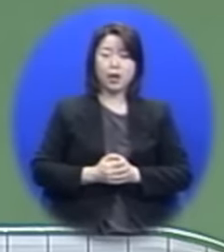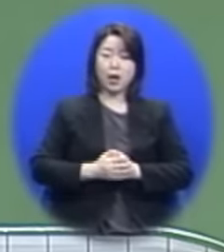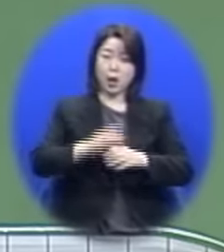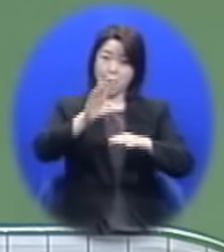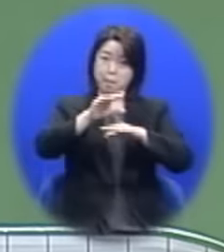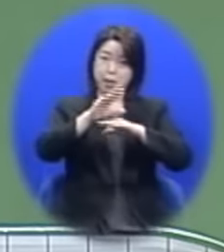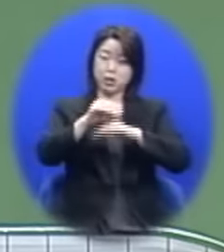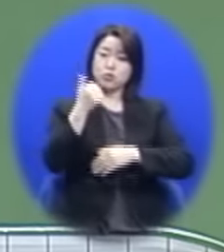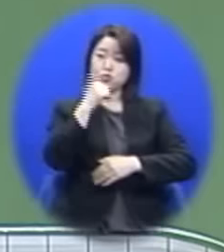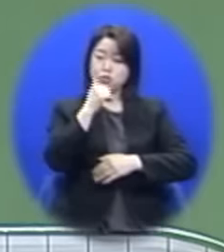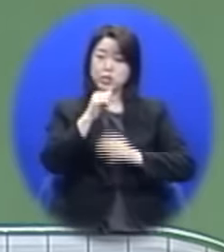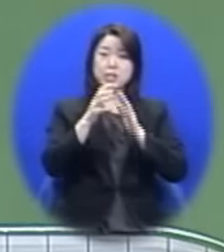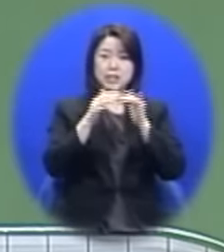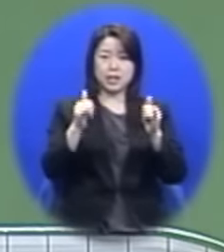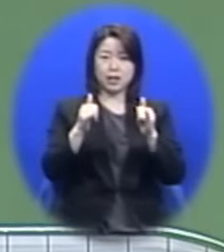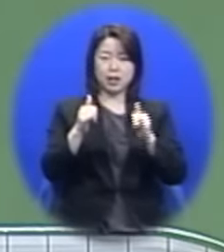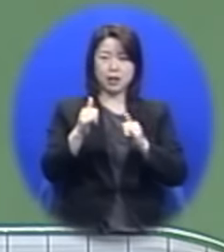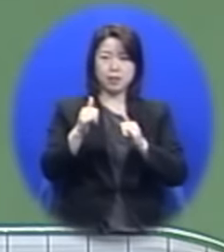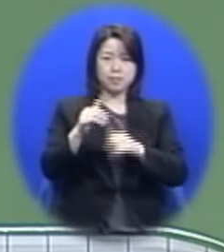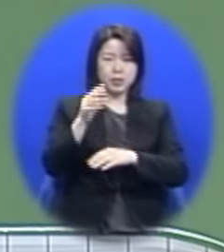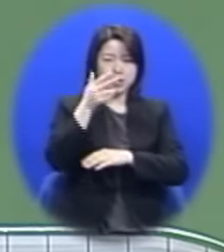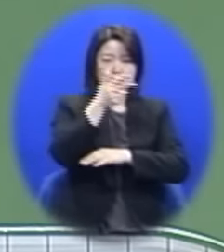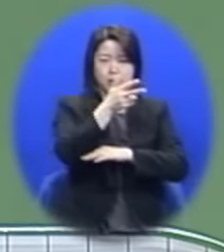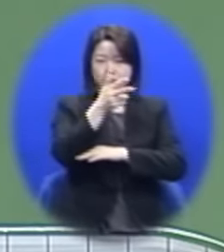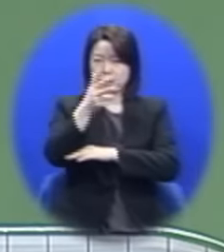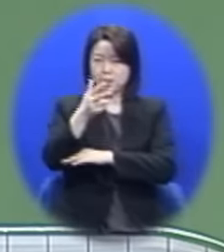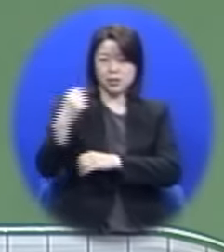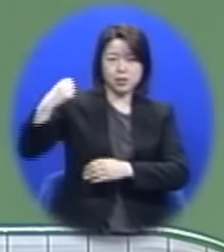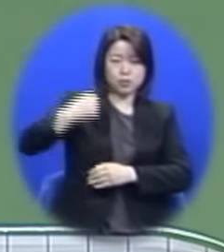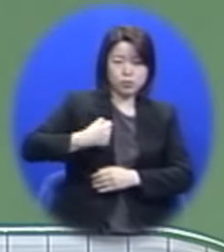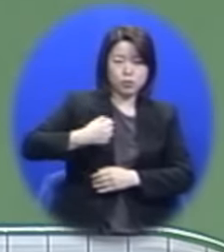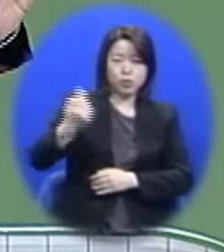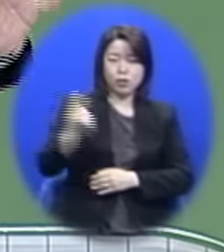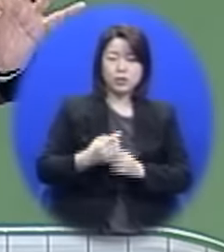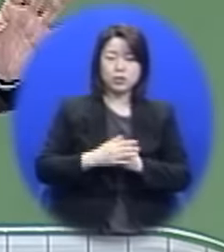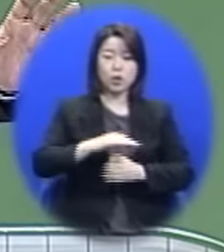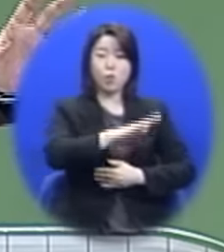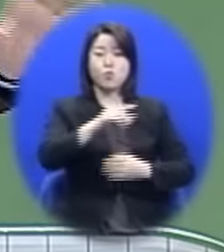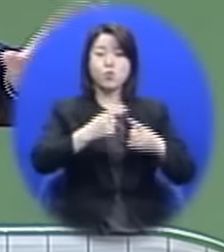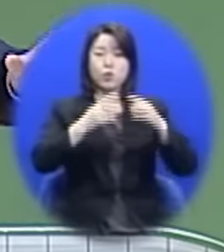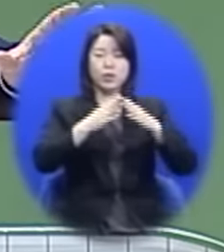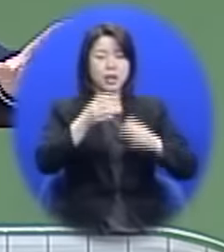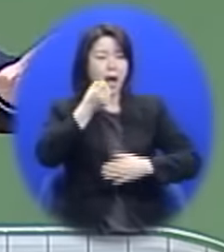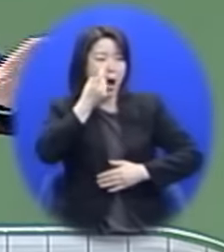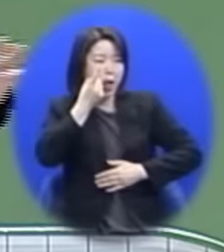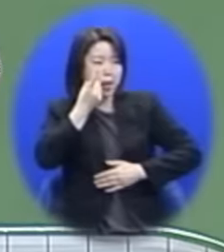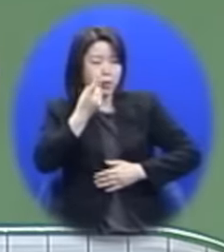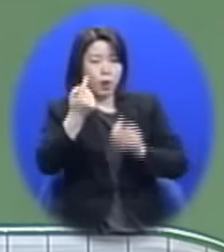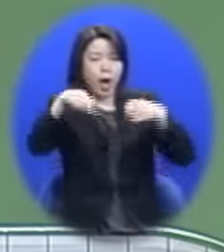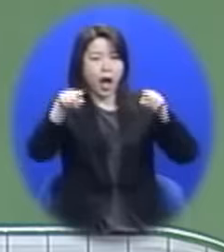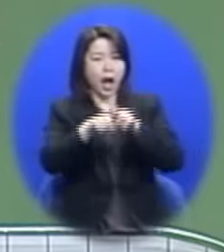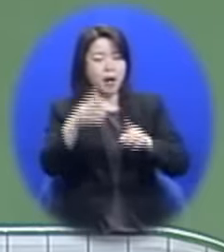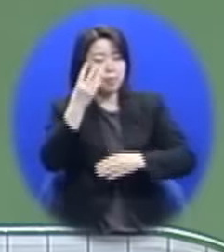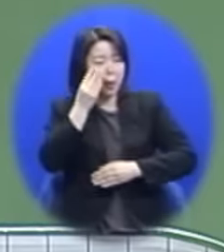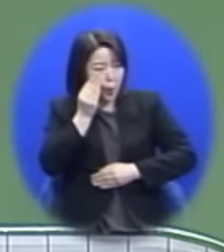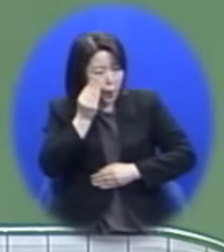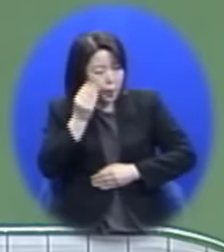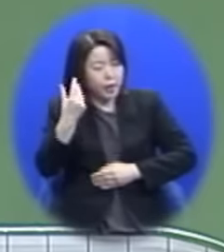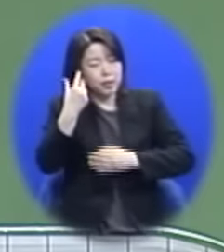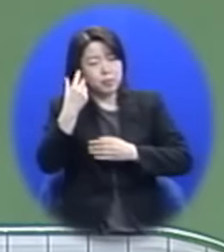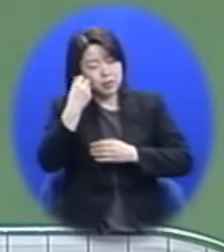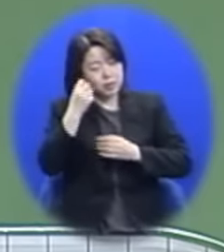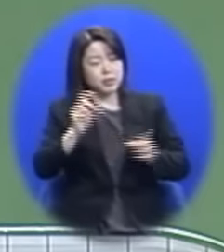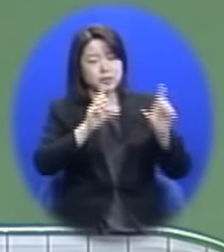방송국 기자가 카메라 들고 와서 우리 교회에서 한 달 동안 합숙하면서 우리 교회 모든 것을